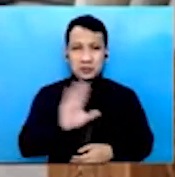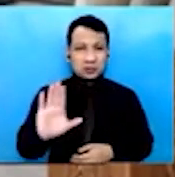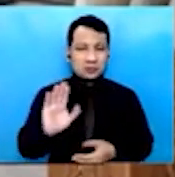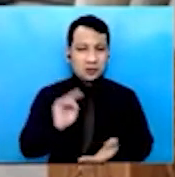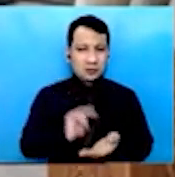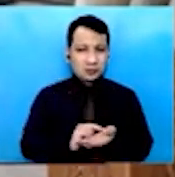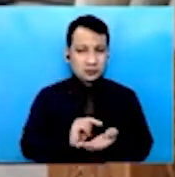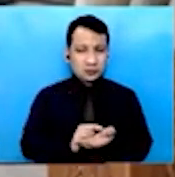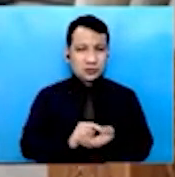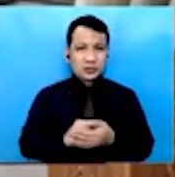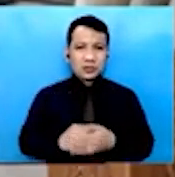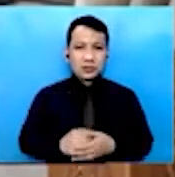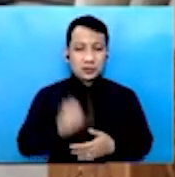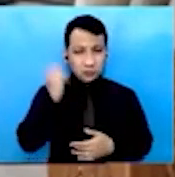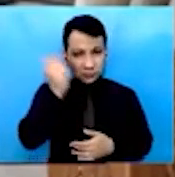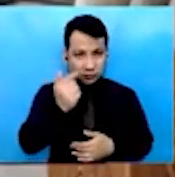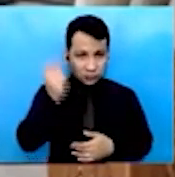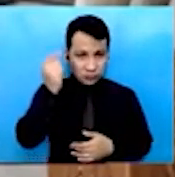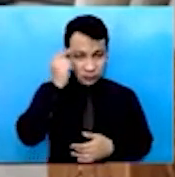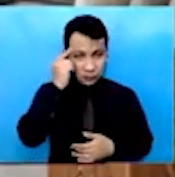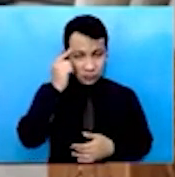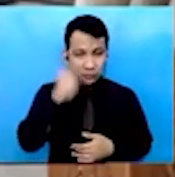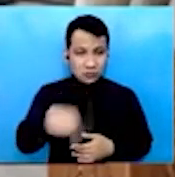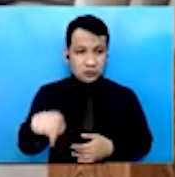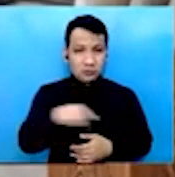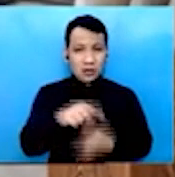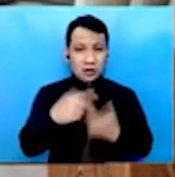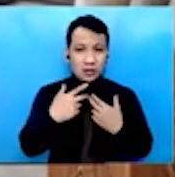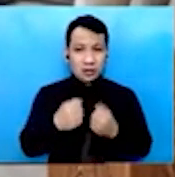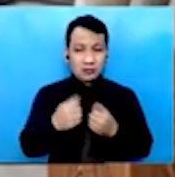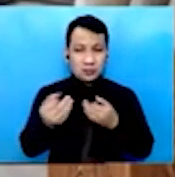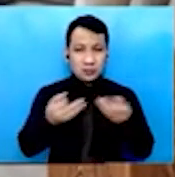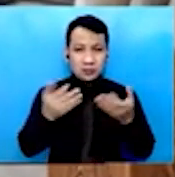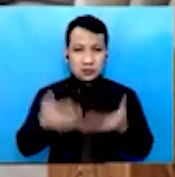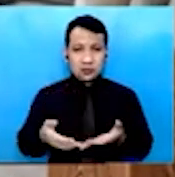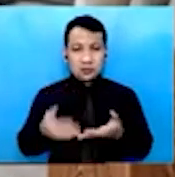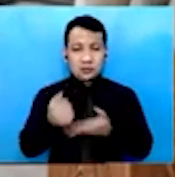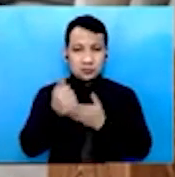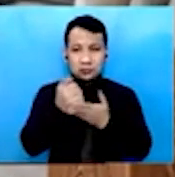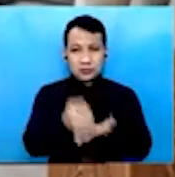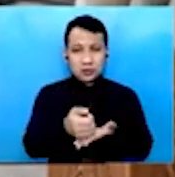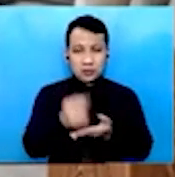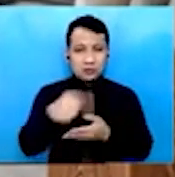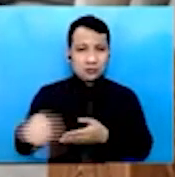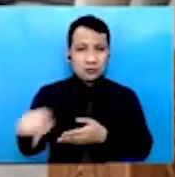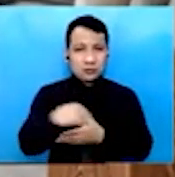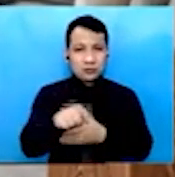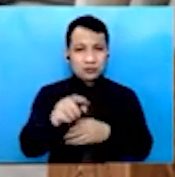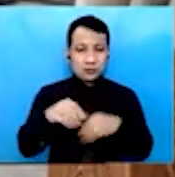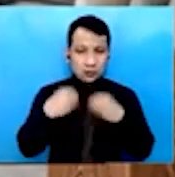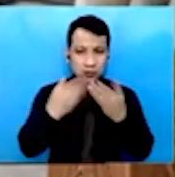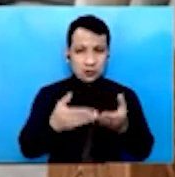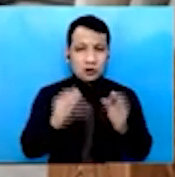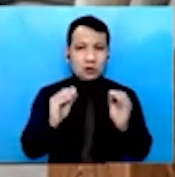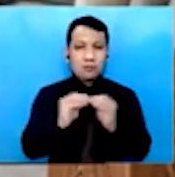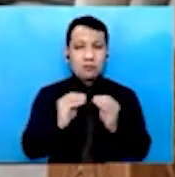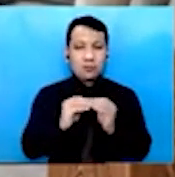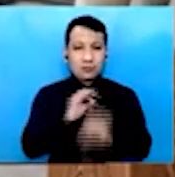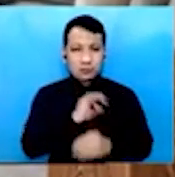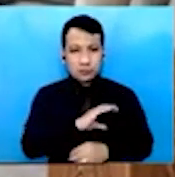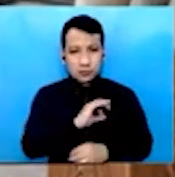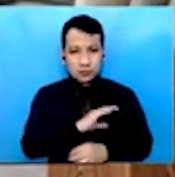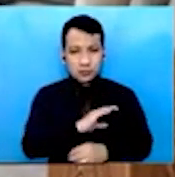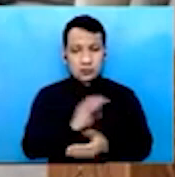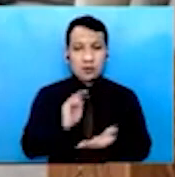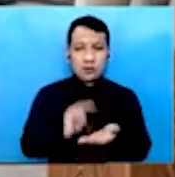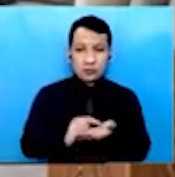ng government ang ating mga health facilities para naman matulungan sila na mabigyan ng more benefits ang ating mga nurses at